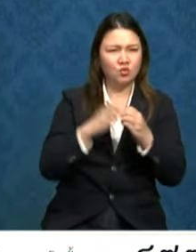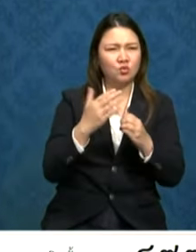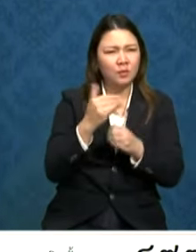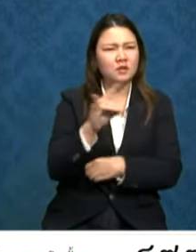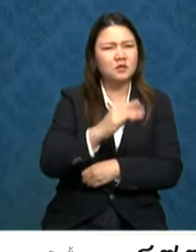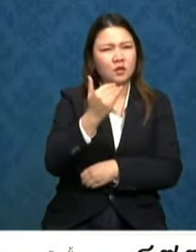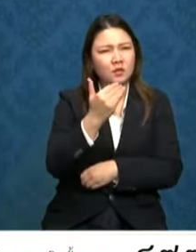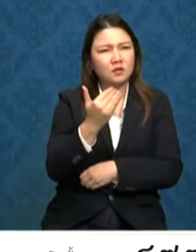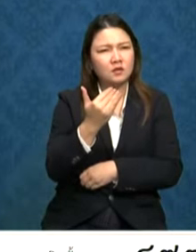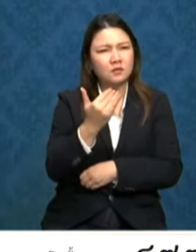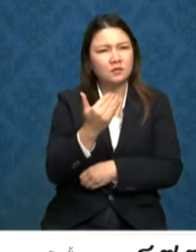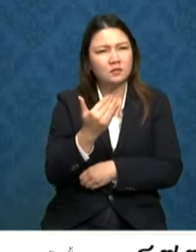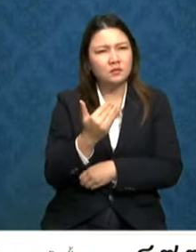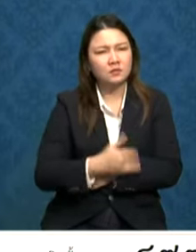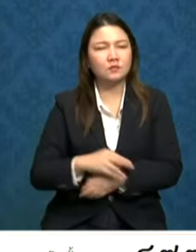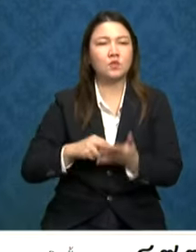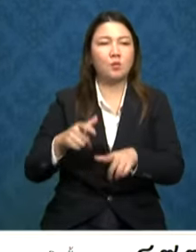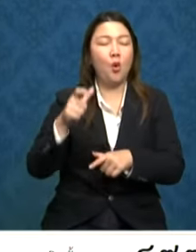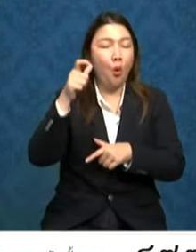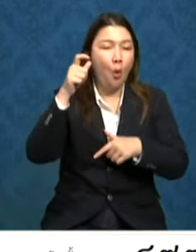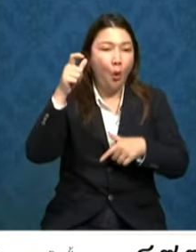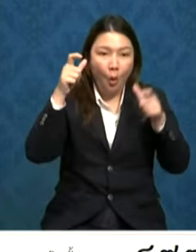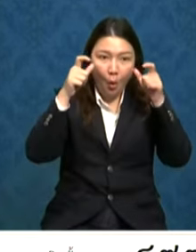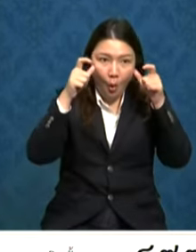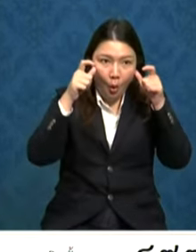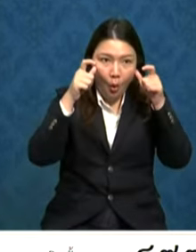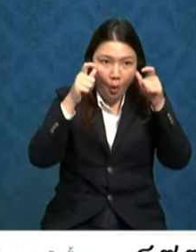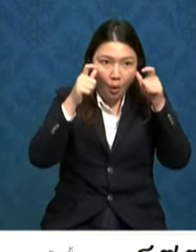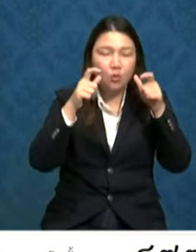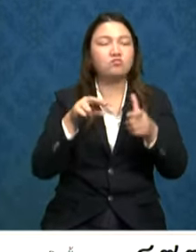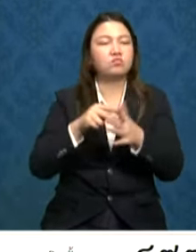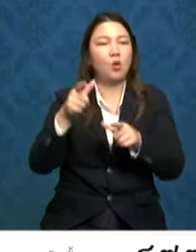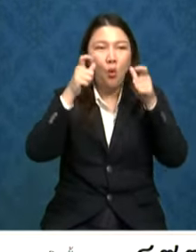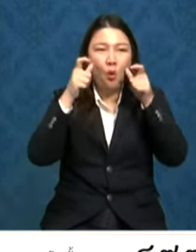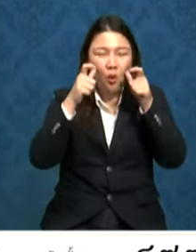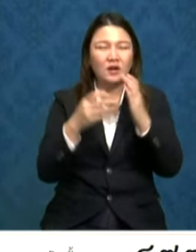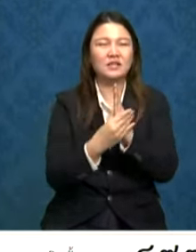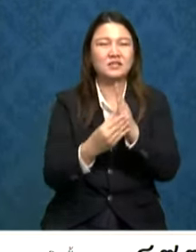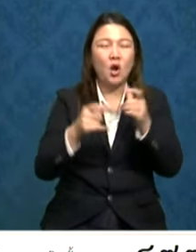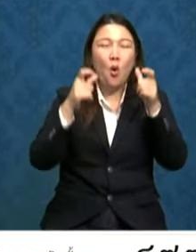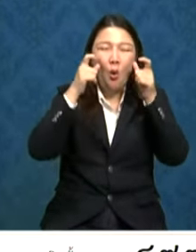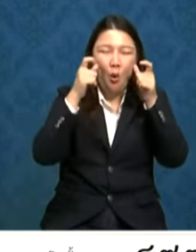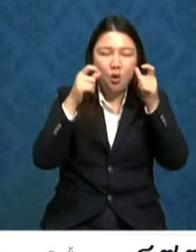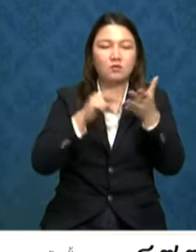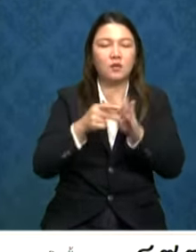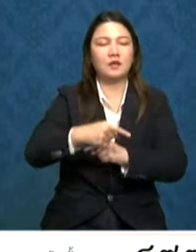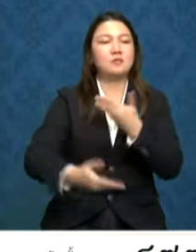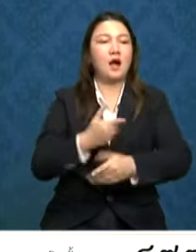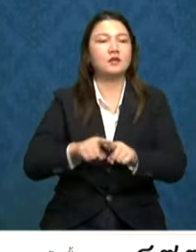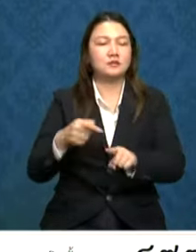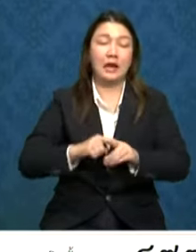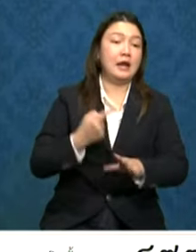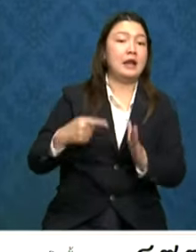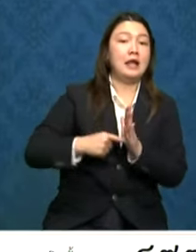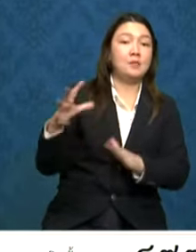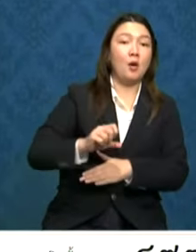ท่านรู้จักโคขุนพลยังคำมั้ยถ้าท่านรู้จักโคขุนพพลยังคำนั่นแหละคือทหารพัฒนาเพราะฉะนั้นกิจกรรมอื่นๆนะครับ